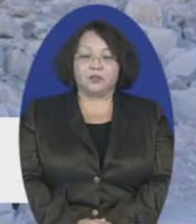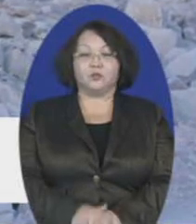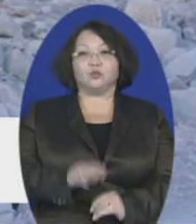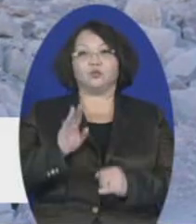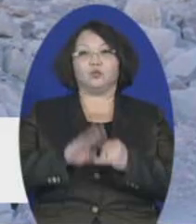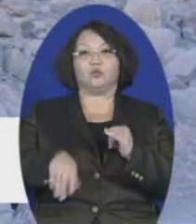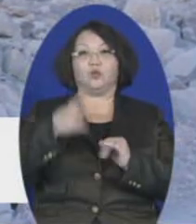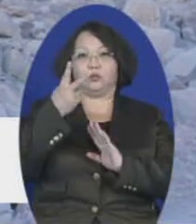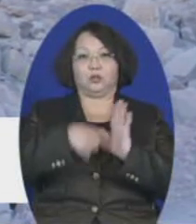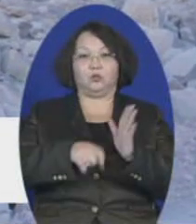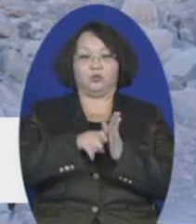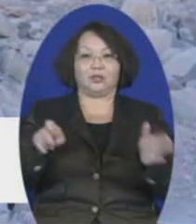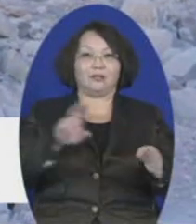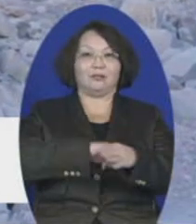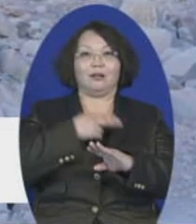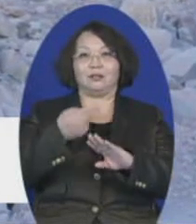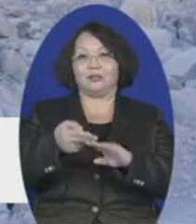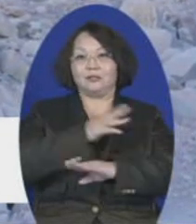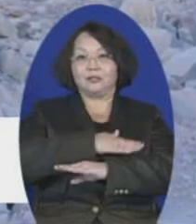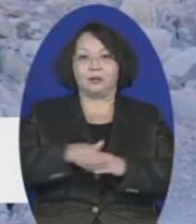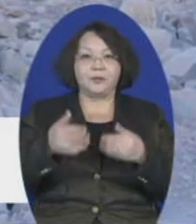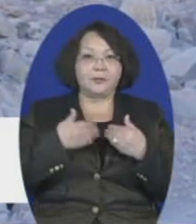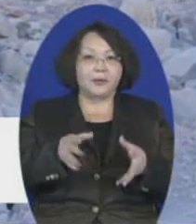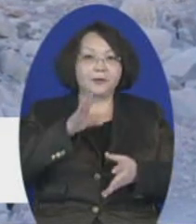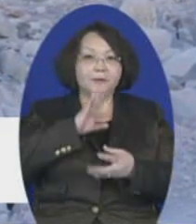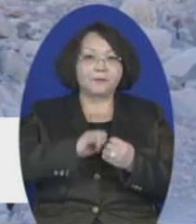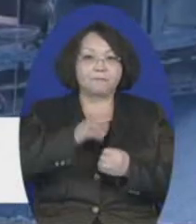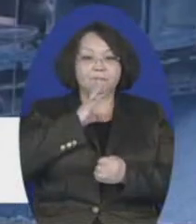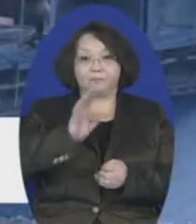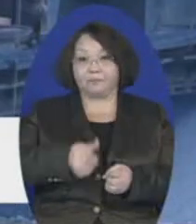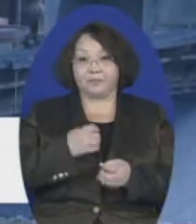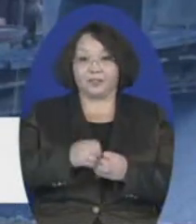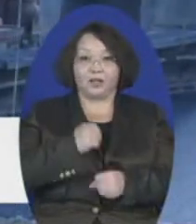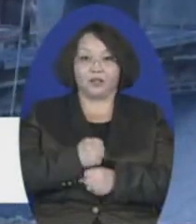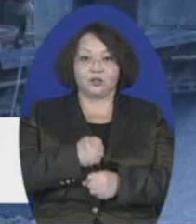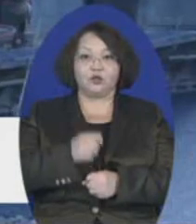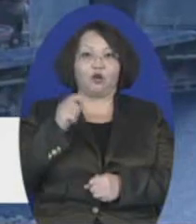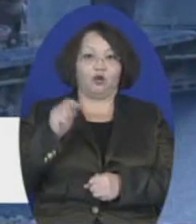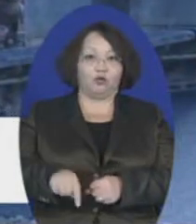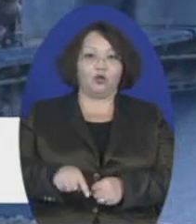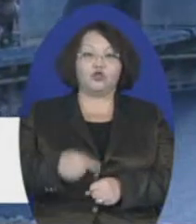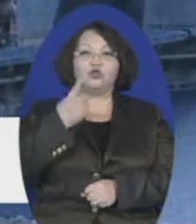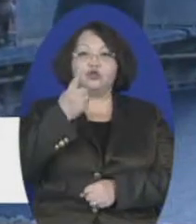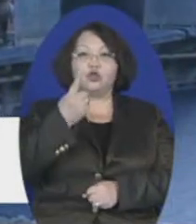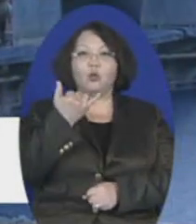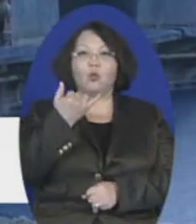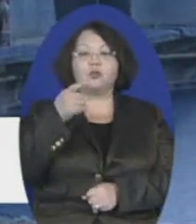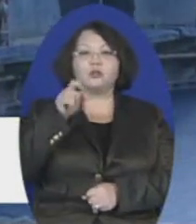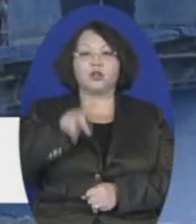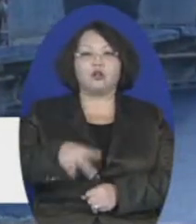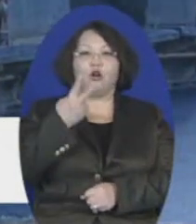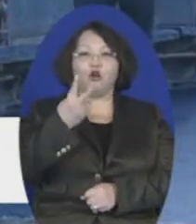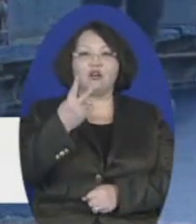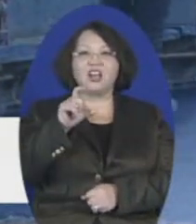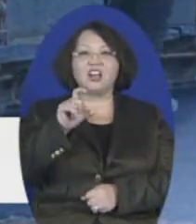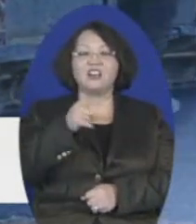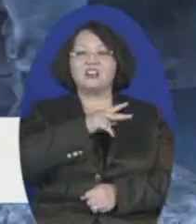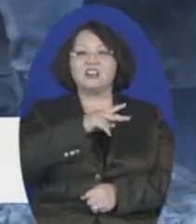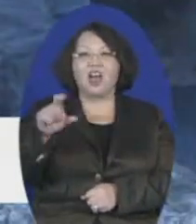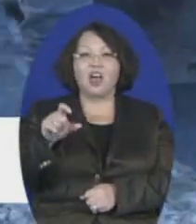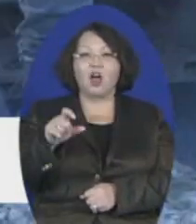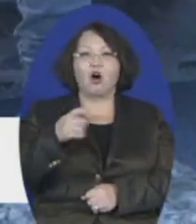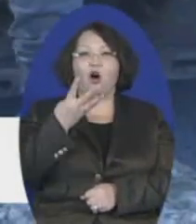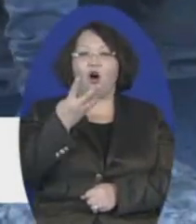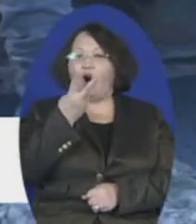Сүүлийн 2 сарын хугацаанд Дархны замыг ашиглалтанд оруулахаар эрчимтэй ажилласан. Одоо нэг урсгалтай хоёр игнээ 204 км